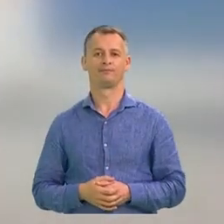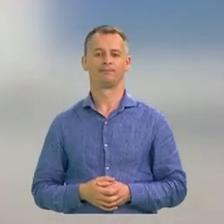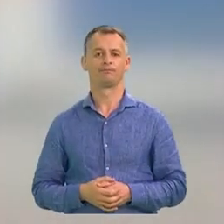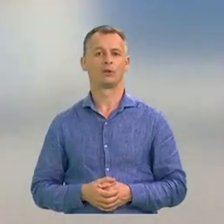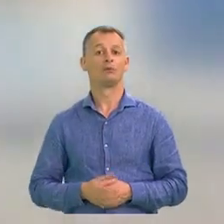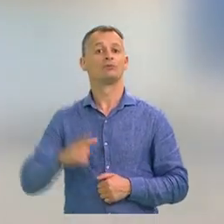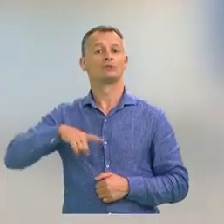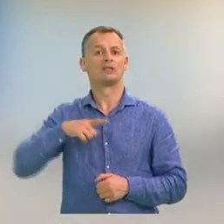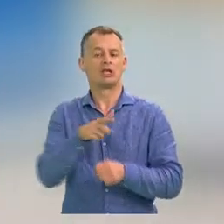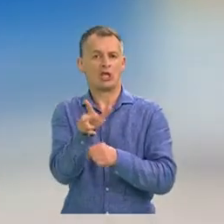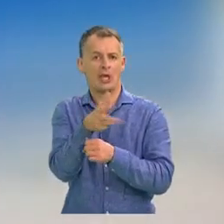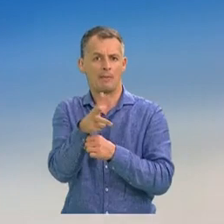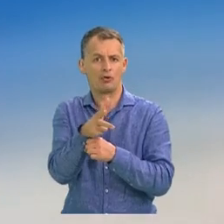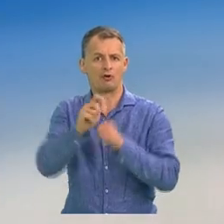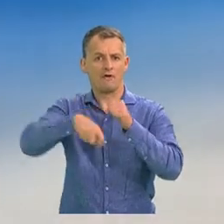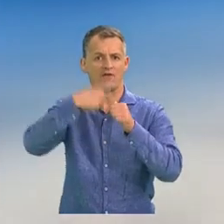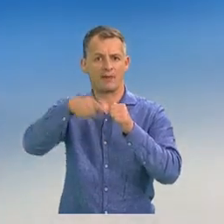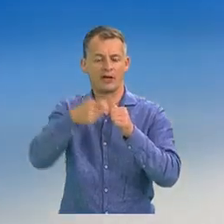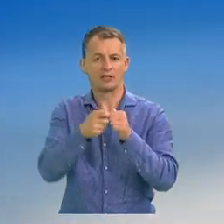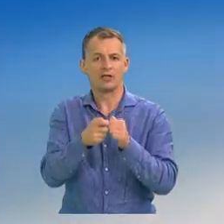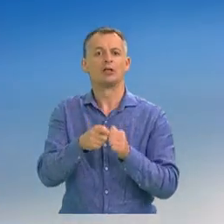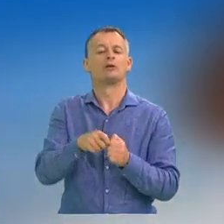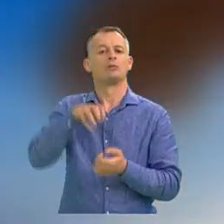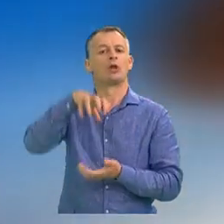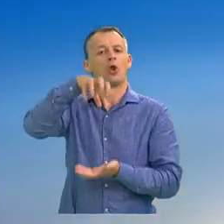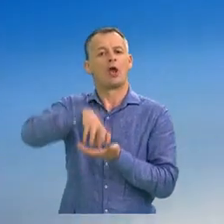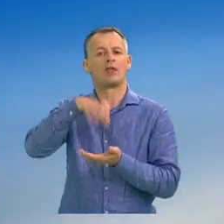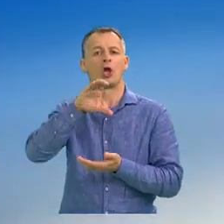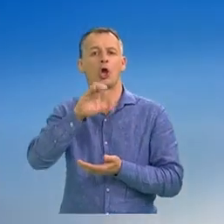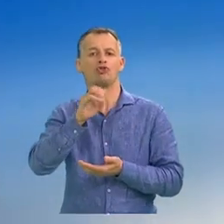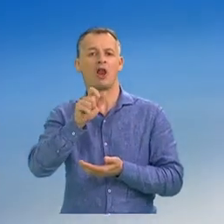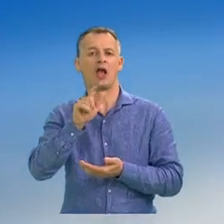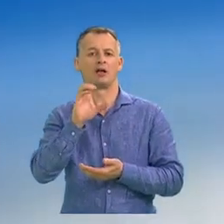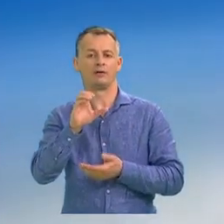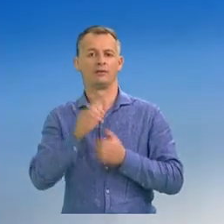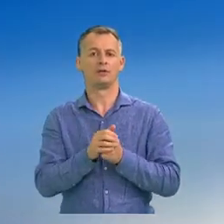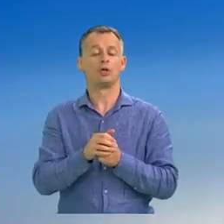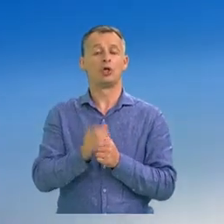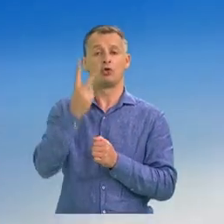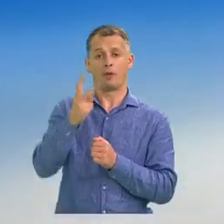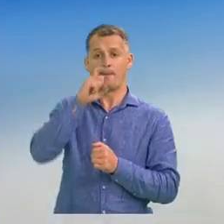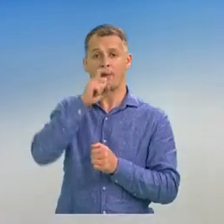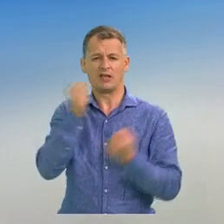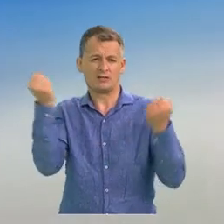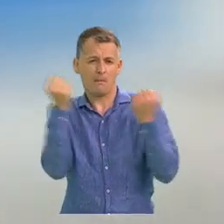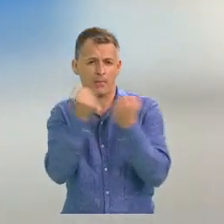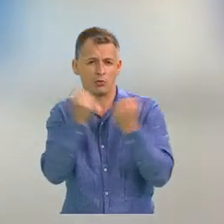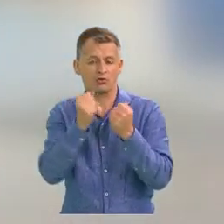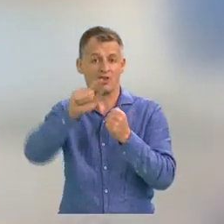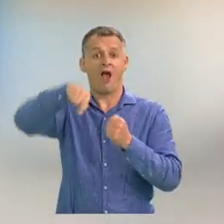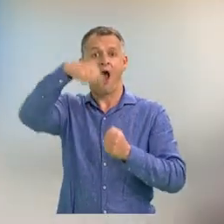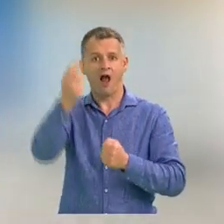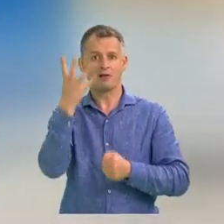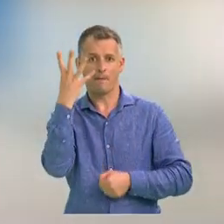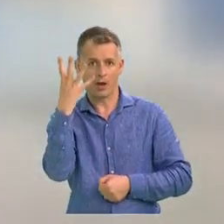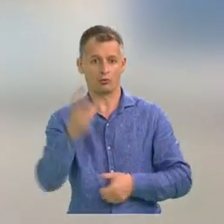Sunt imagine șocante filmate pe străzile din Cojalac. O cameră de supraveghere a surprins momentul în care doi bărbați sunt bătuți cu bestialitate de alți patru,